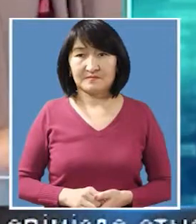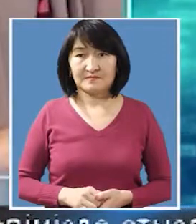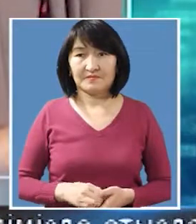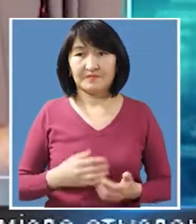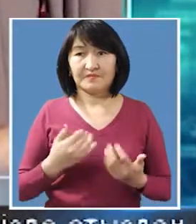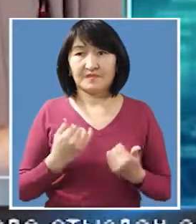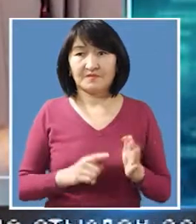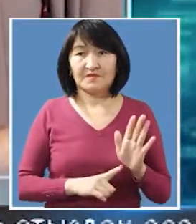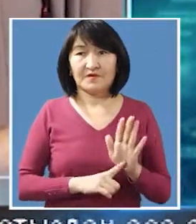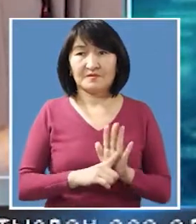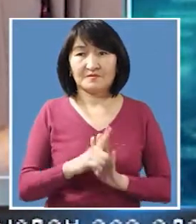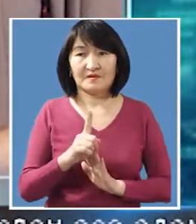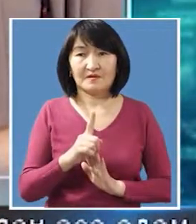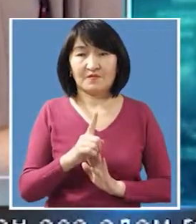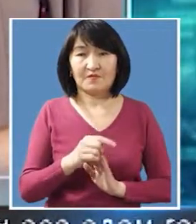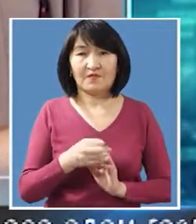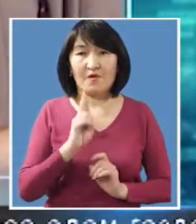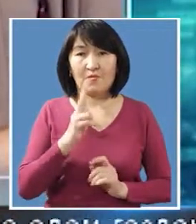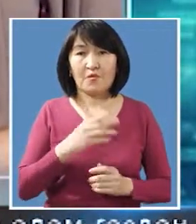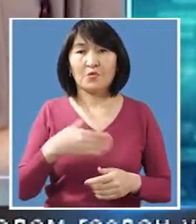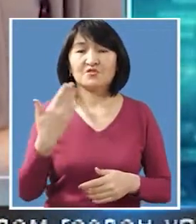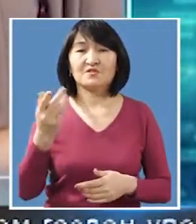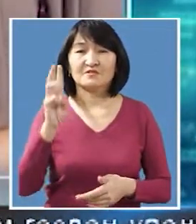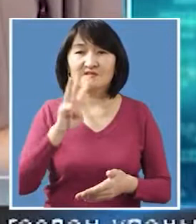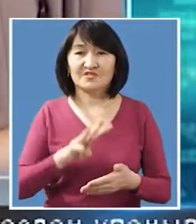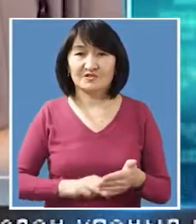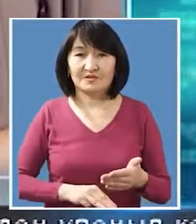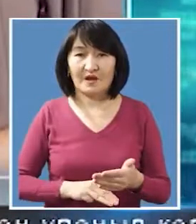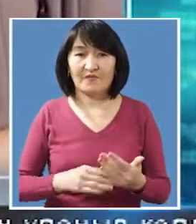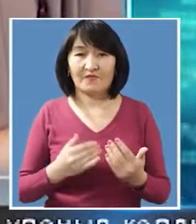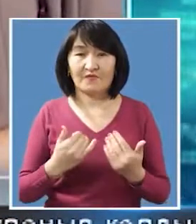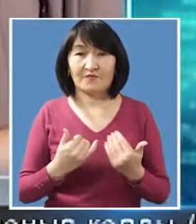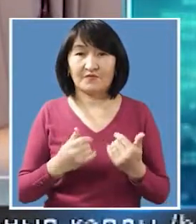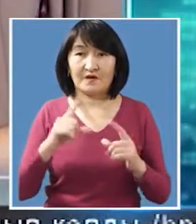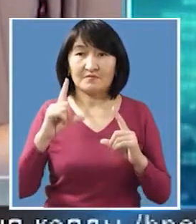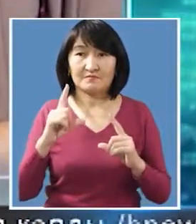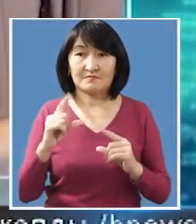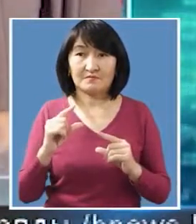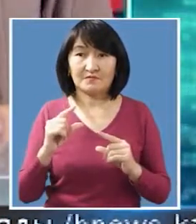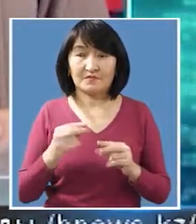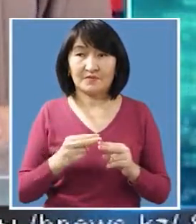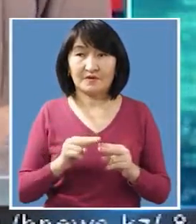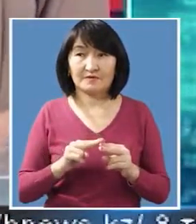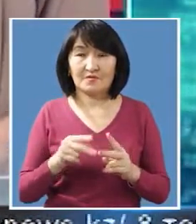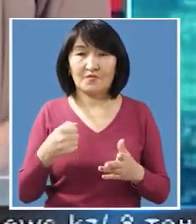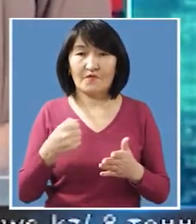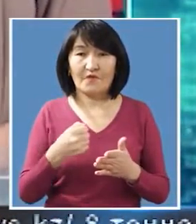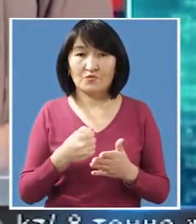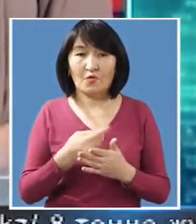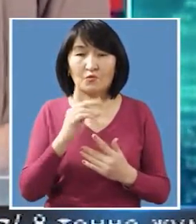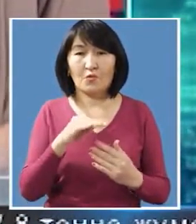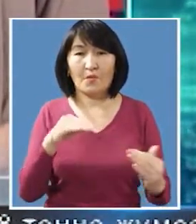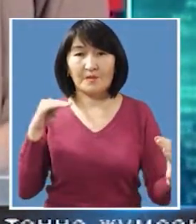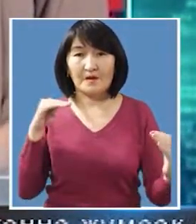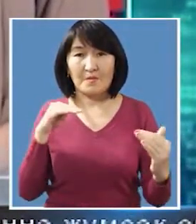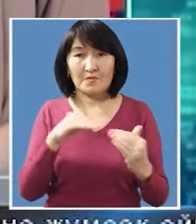Бүгіннен бастап елімізде жол ережесін бұзғандарға салынатын айыппұл көлемі төмендеді. Мәселен, бұған дейін қарсы жолаққа шығып